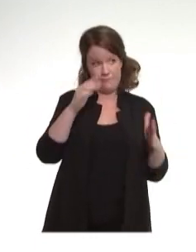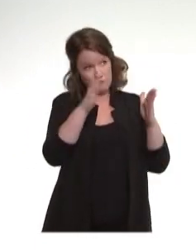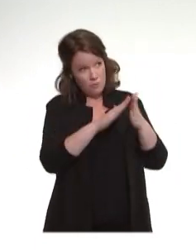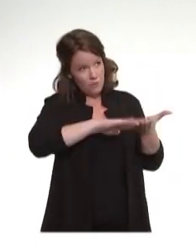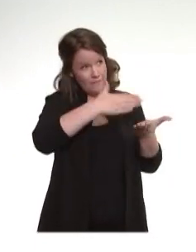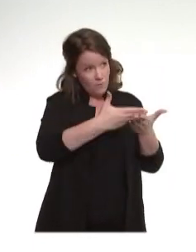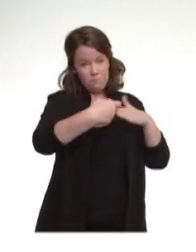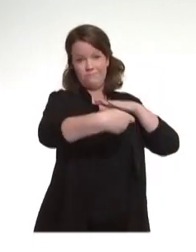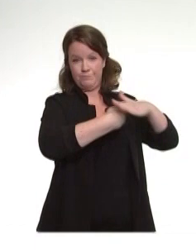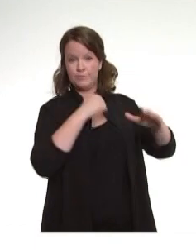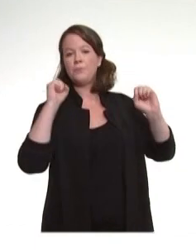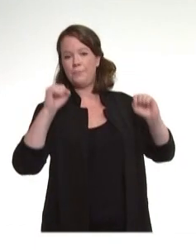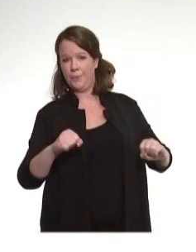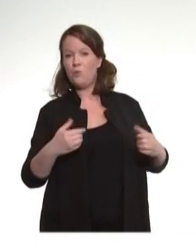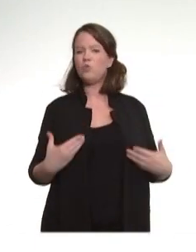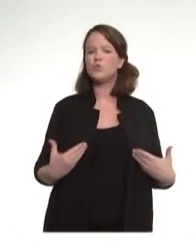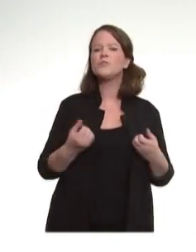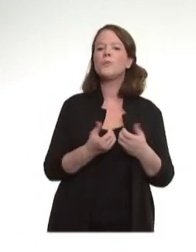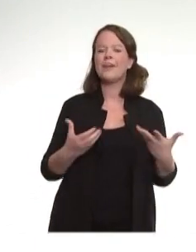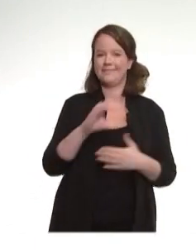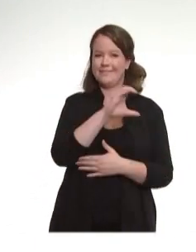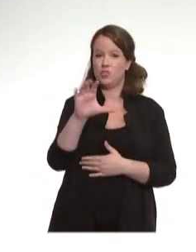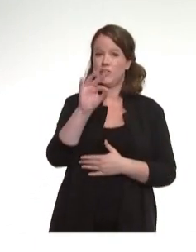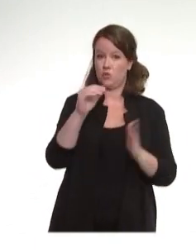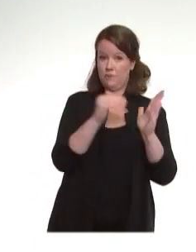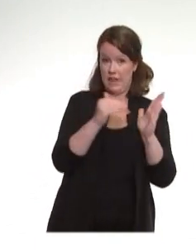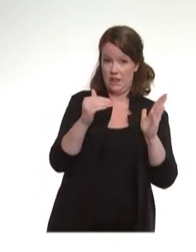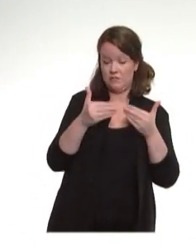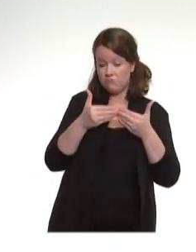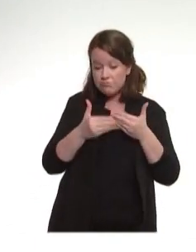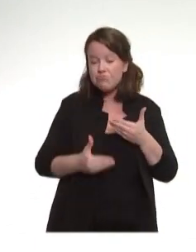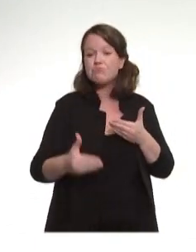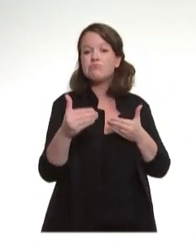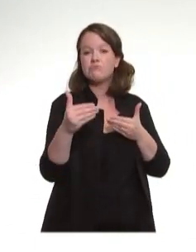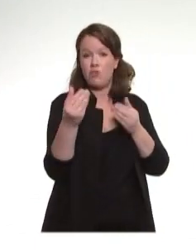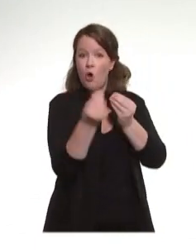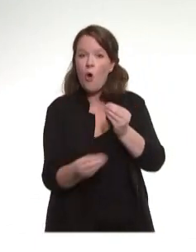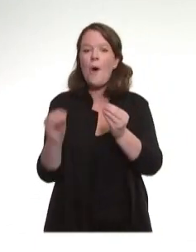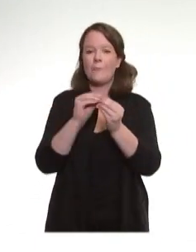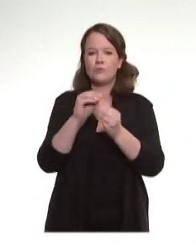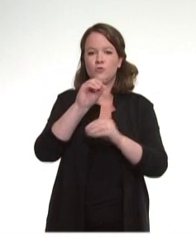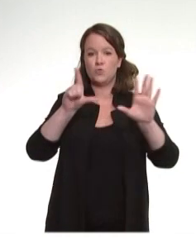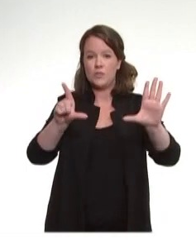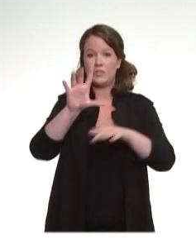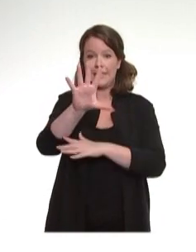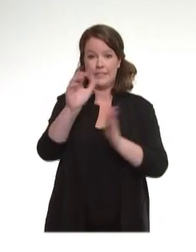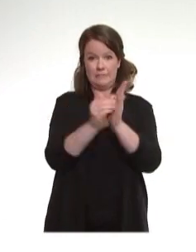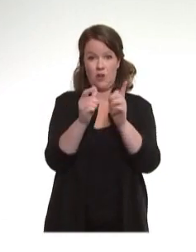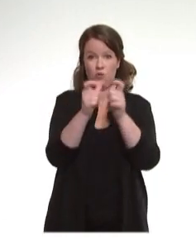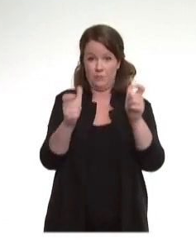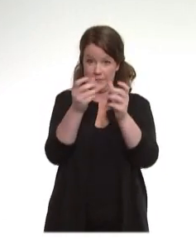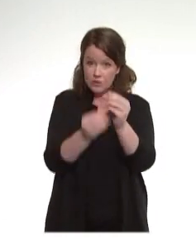150 milles en bénéficier aujourd'hui elles seront soixante quinze mille supplémentaire avec l'élargissement